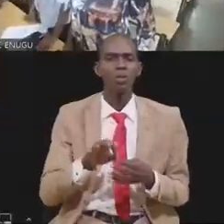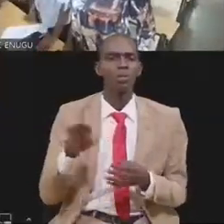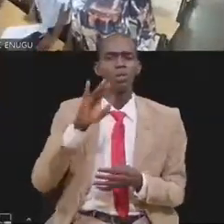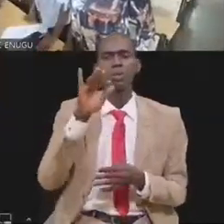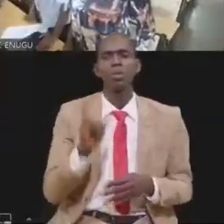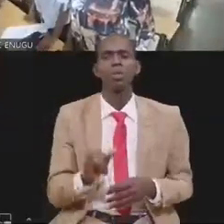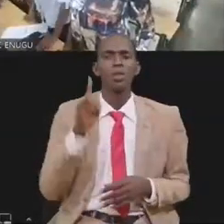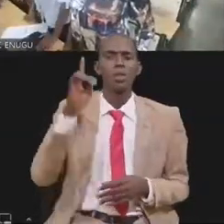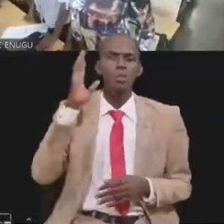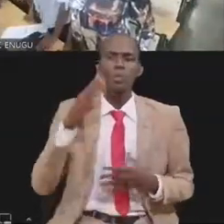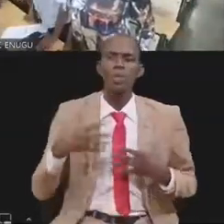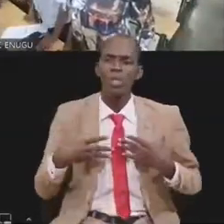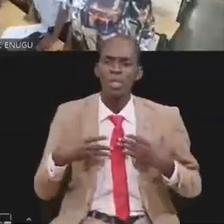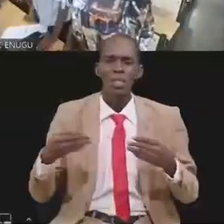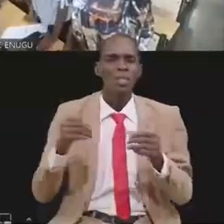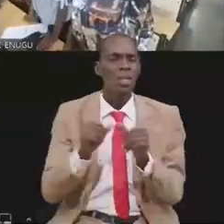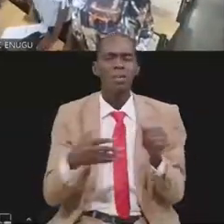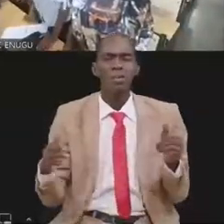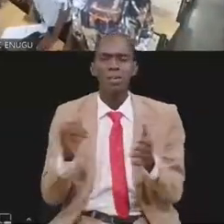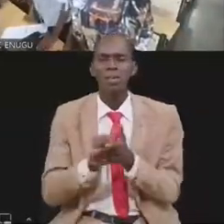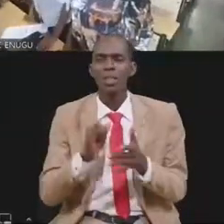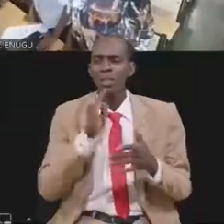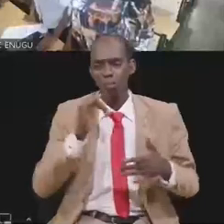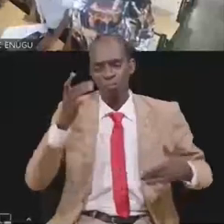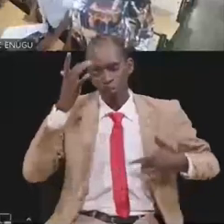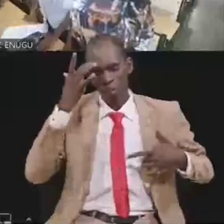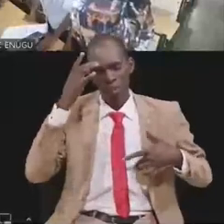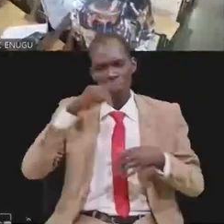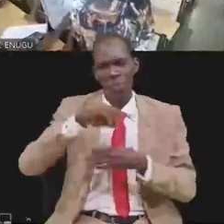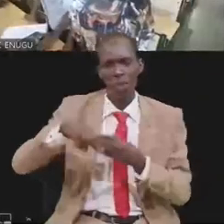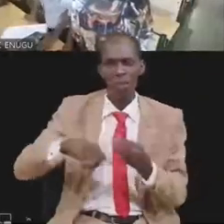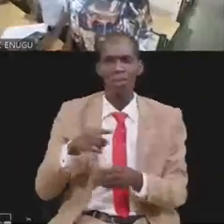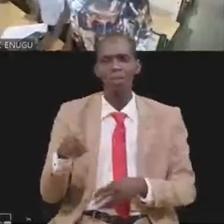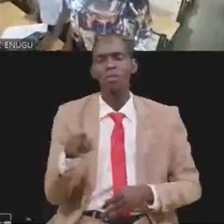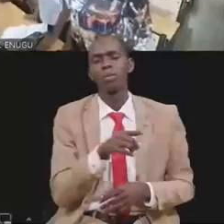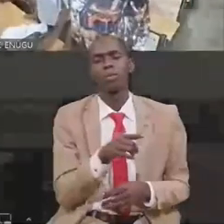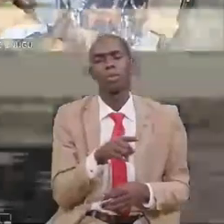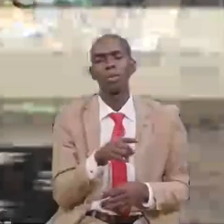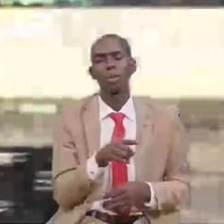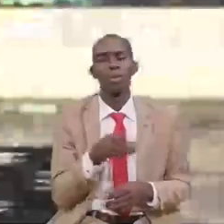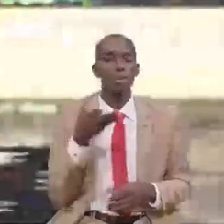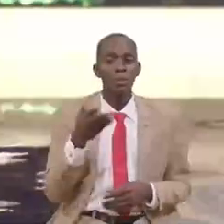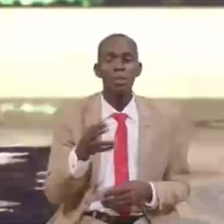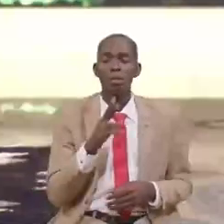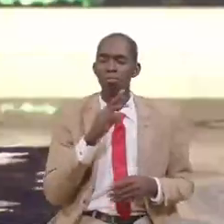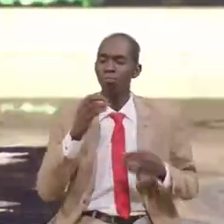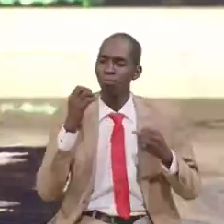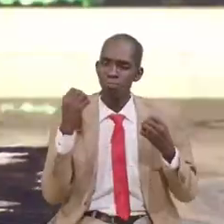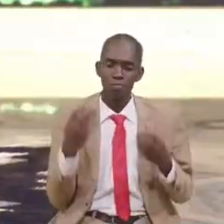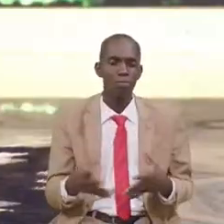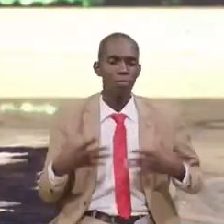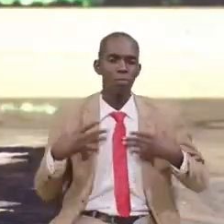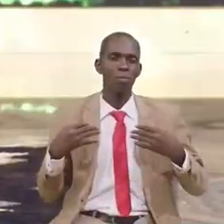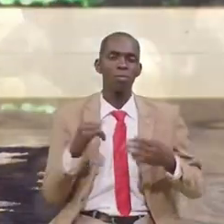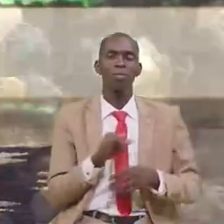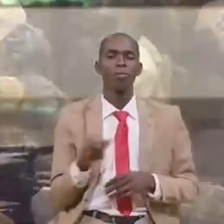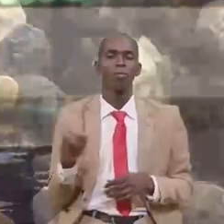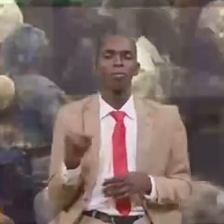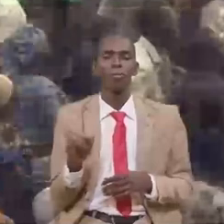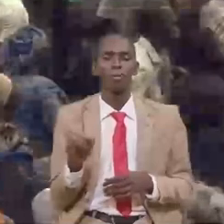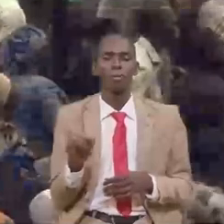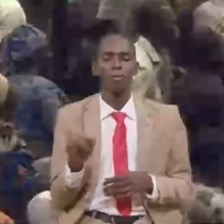va guérir tout ce qui est malade en vous. Il y a la pluralité de guérison.